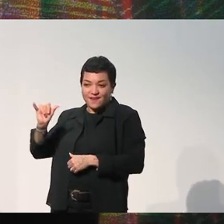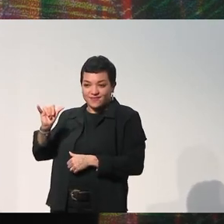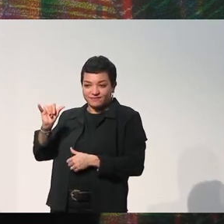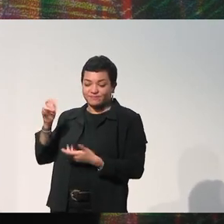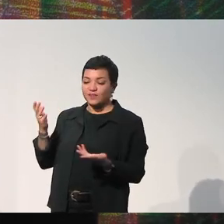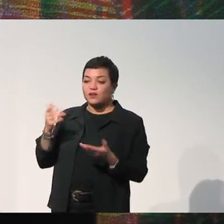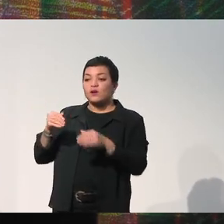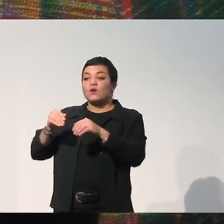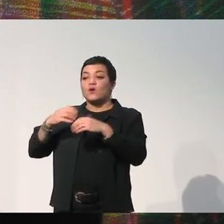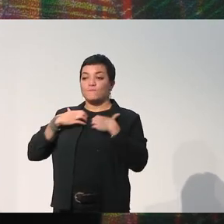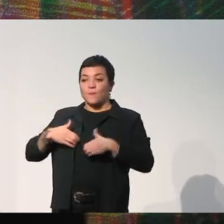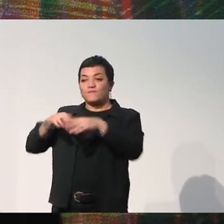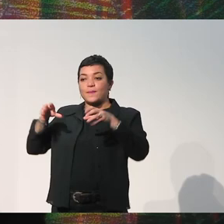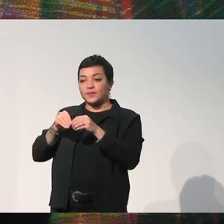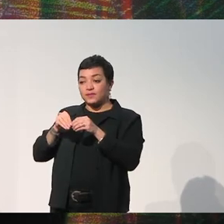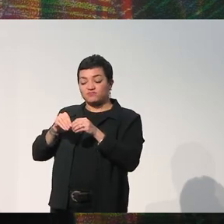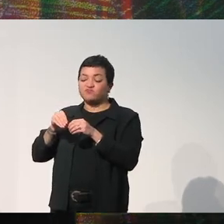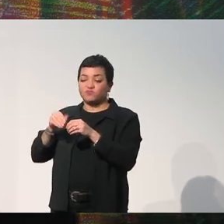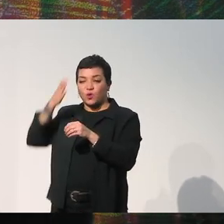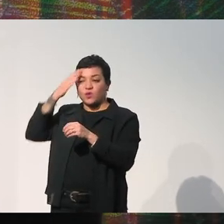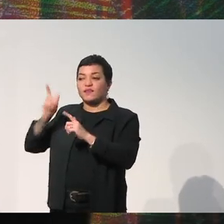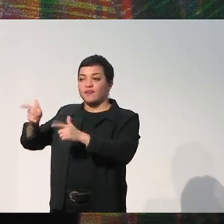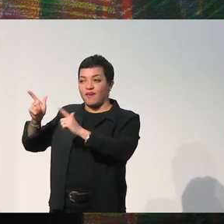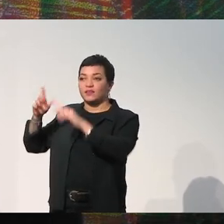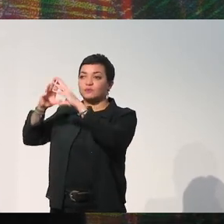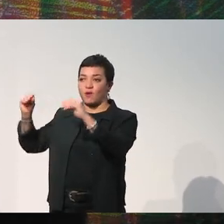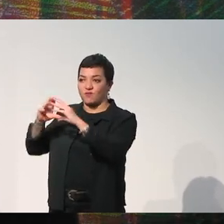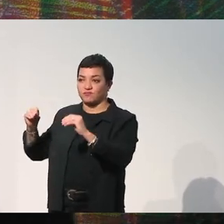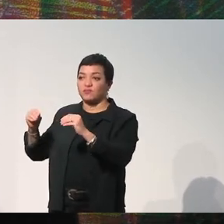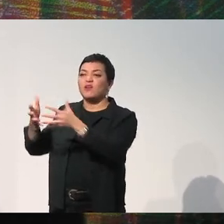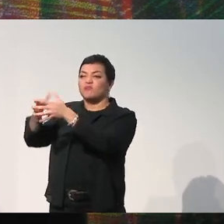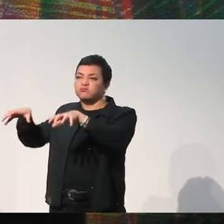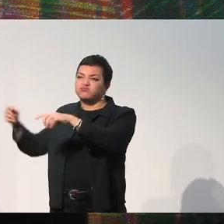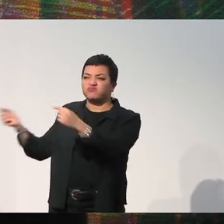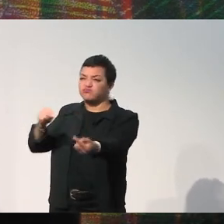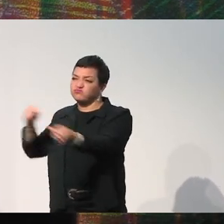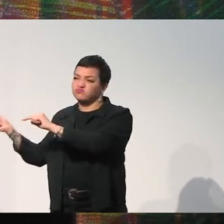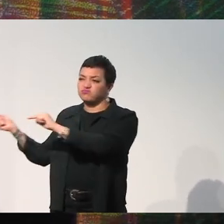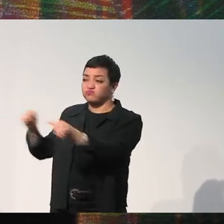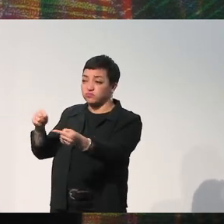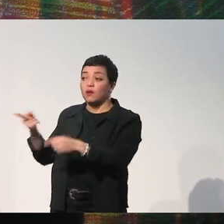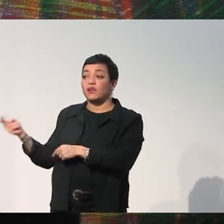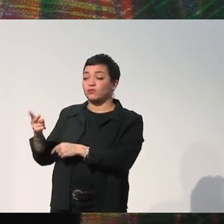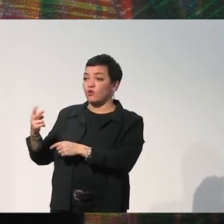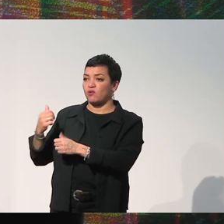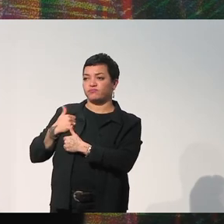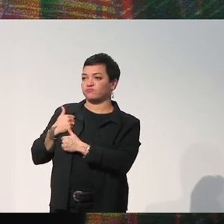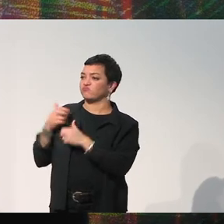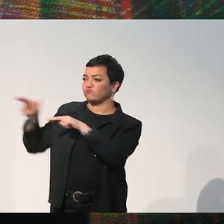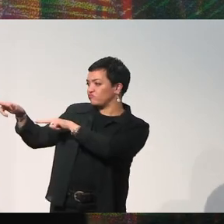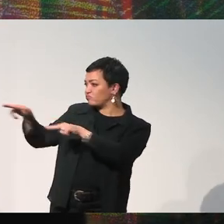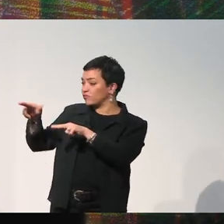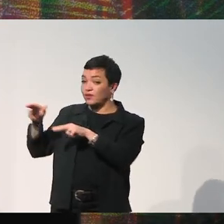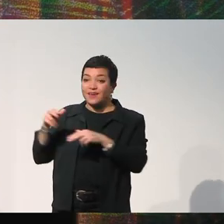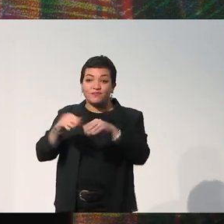famille ont vécu au Liban pendant cette guerre-là et ils se sont affrontés même, ils faisaient partie de 2 camps différents et les 2 camps ont pris les armes et évidemment personne ne me